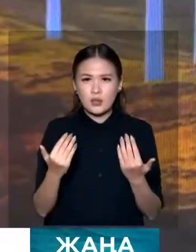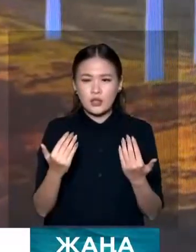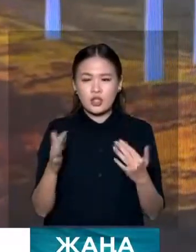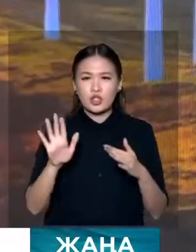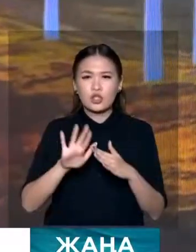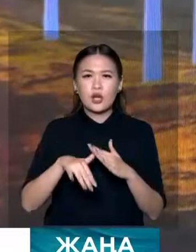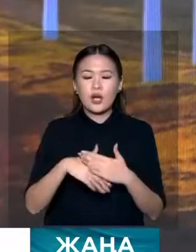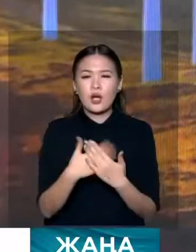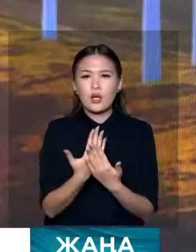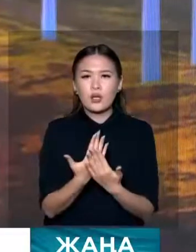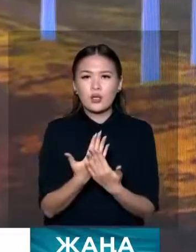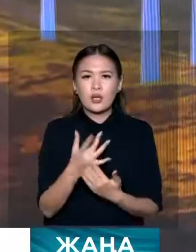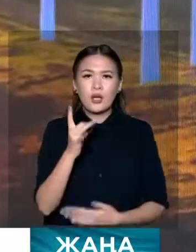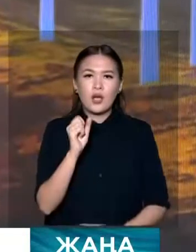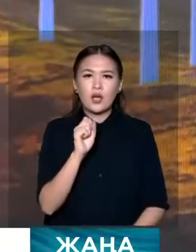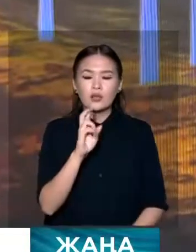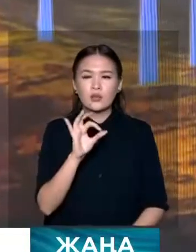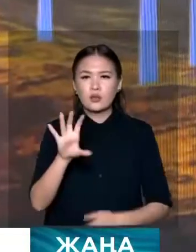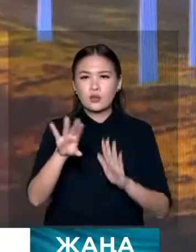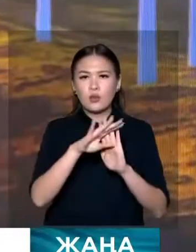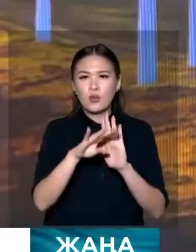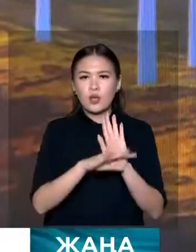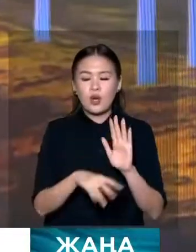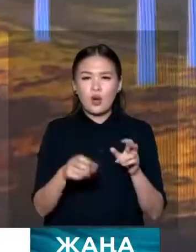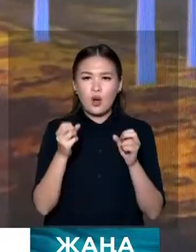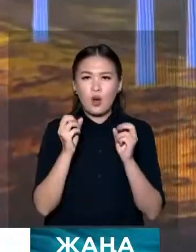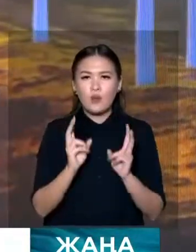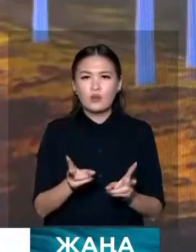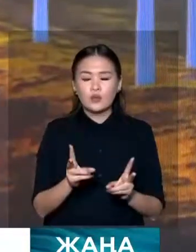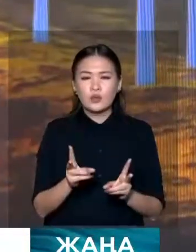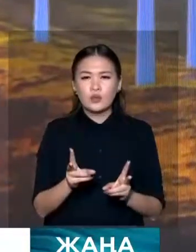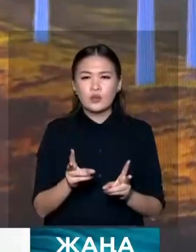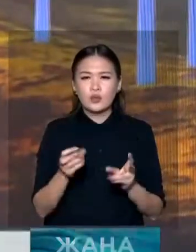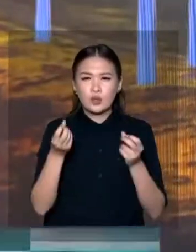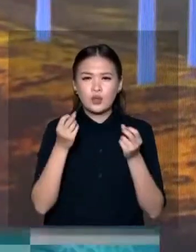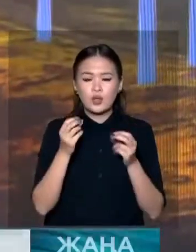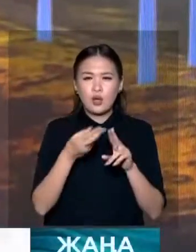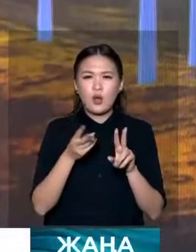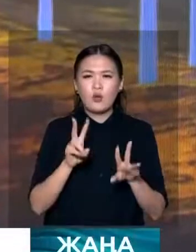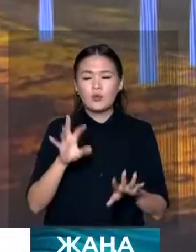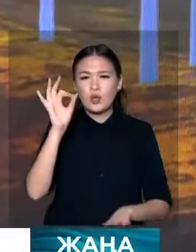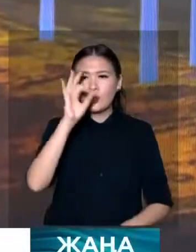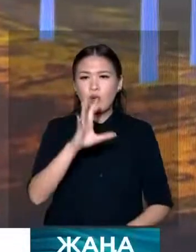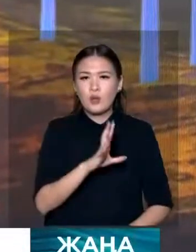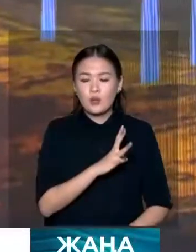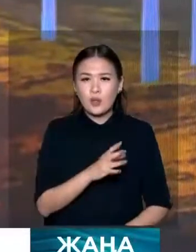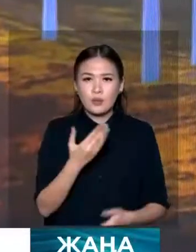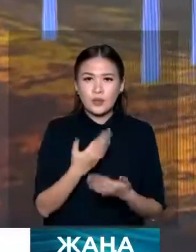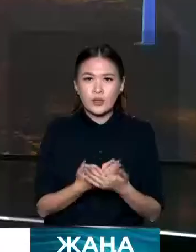жаңа реакторлар жобалары өте қауіпсіздігі өте жоғары деңгейде болып келеді.